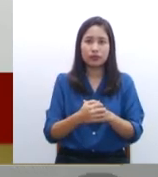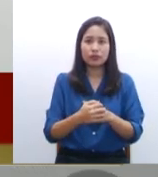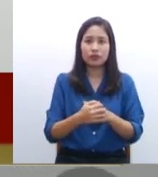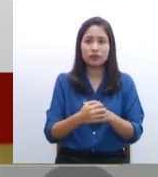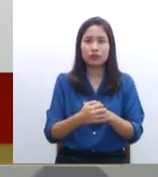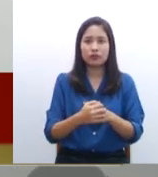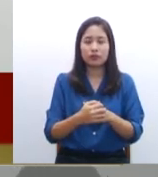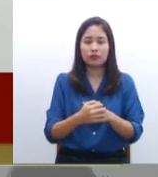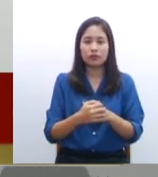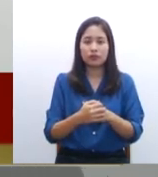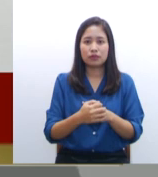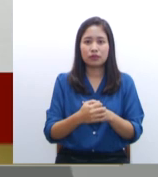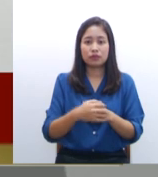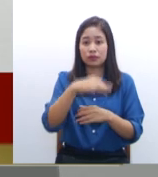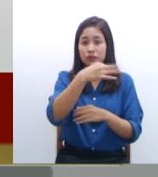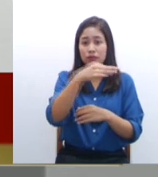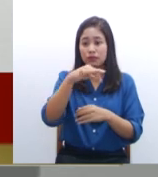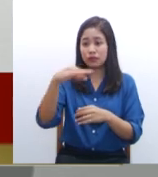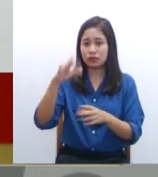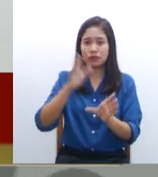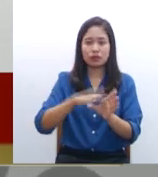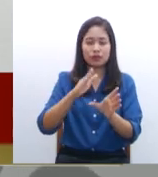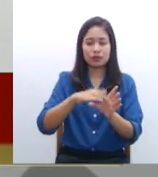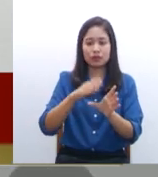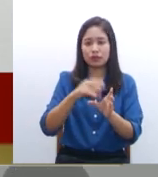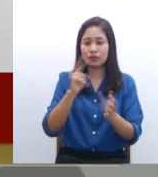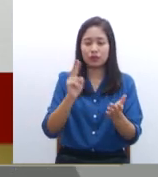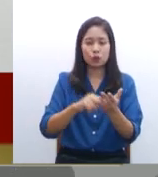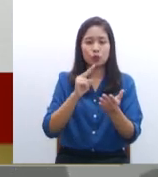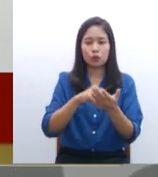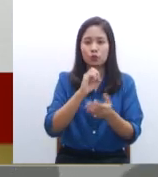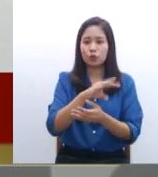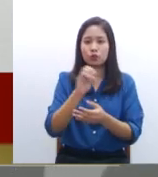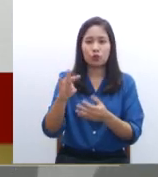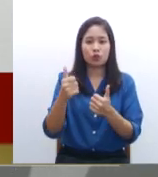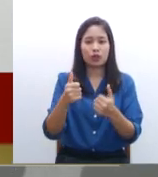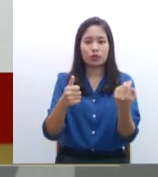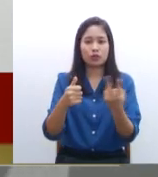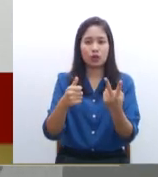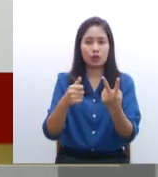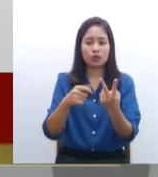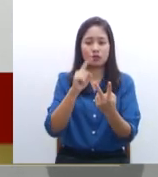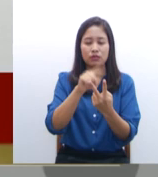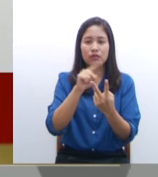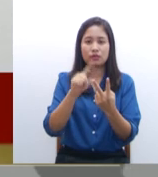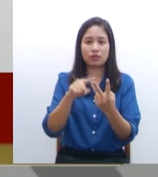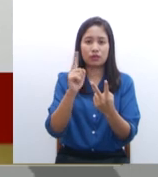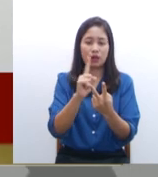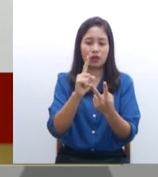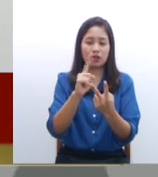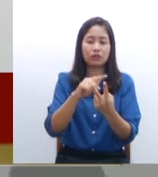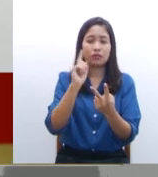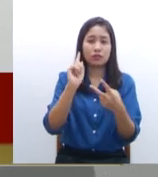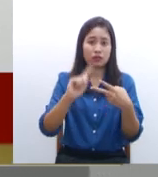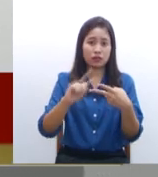www.mwit.ac.th สามารถจัดส่งเอกสารการสมัครได้2ช่องทางโดยให้เลือกส่งเพียงช่องทางใดช่องทางหนึ่งดังนี้